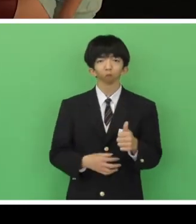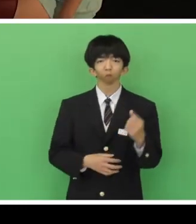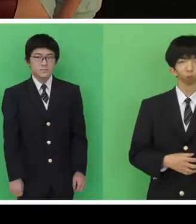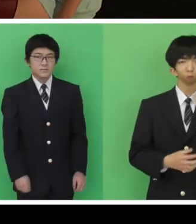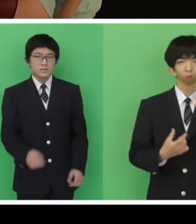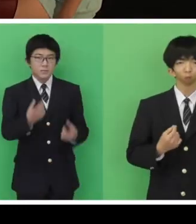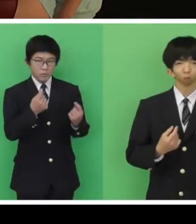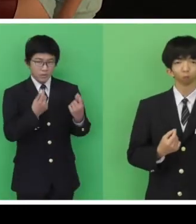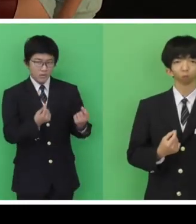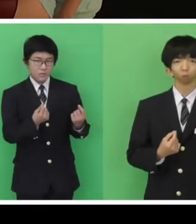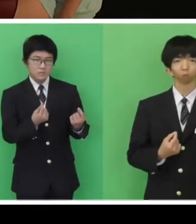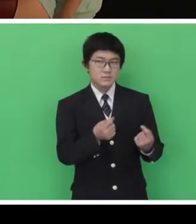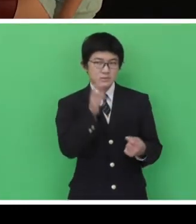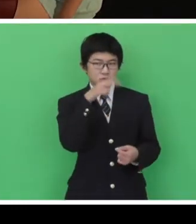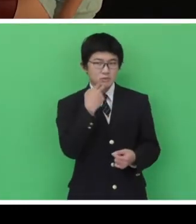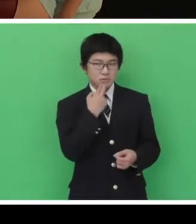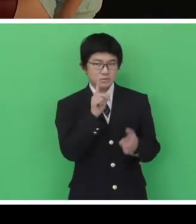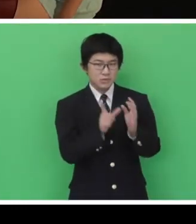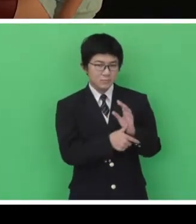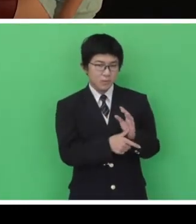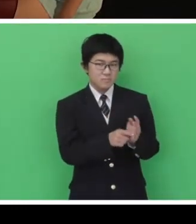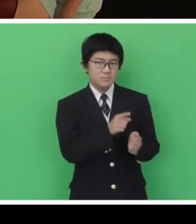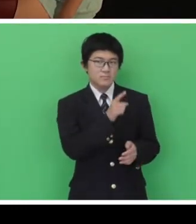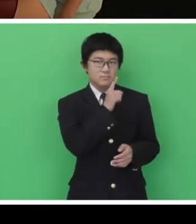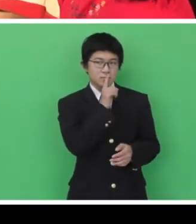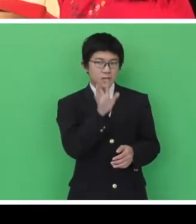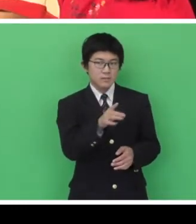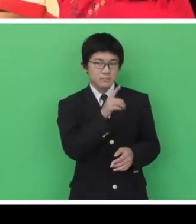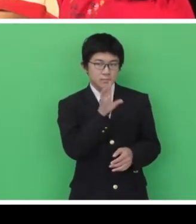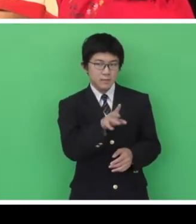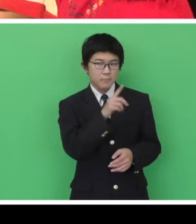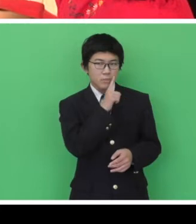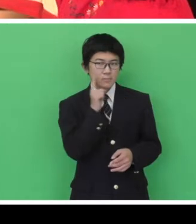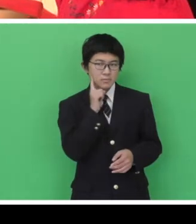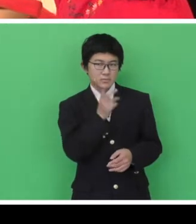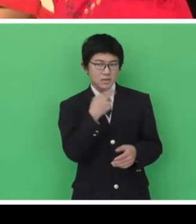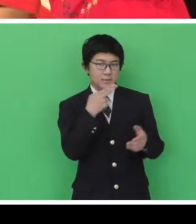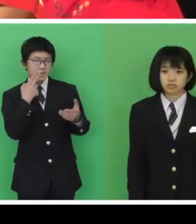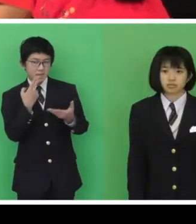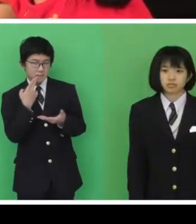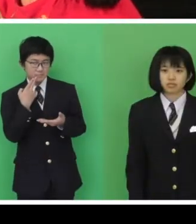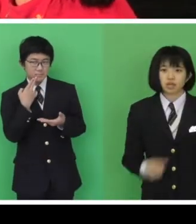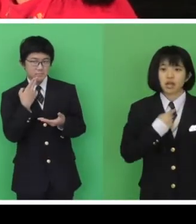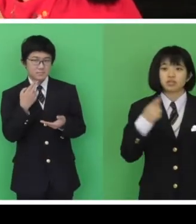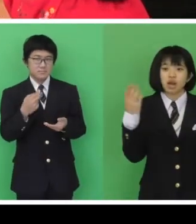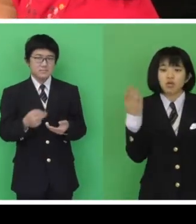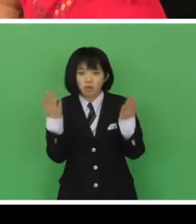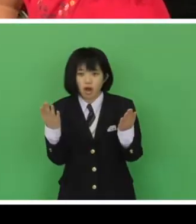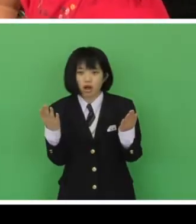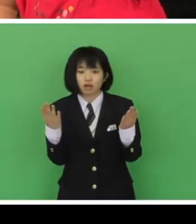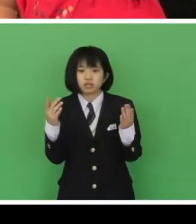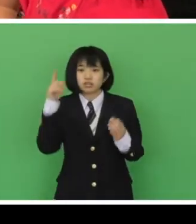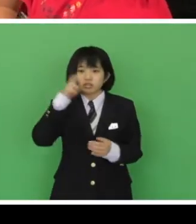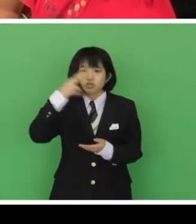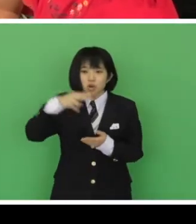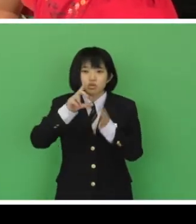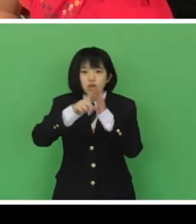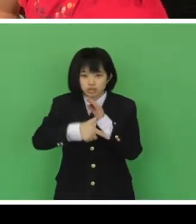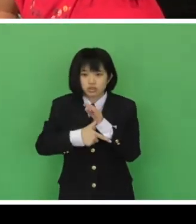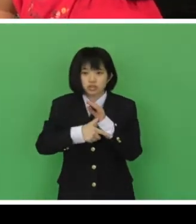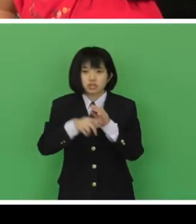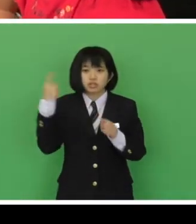ょ。 そうそう、給食の時も前向いて黙々と食べてた。 うちの学校では給食の